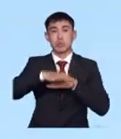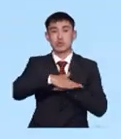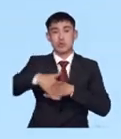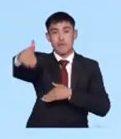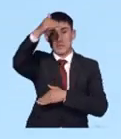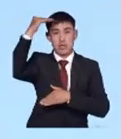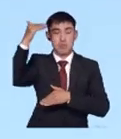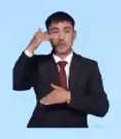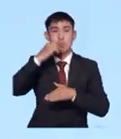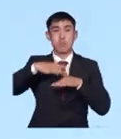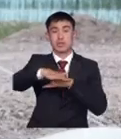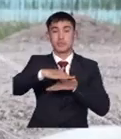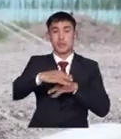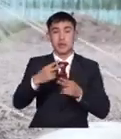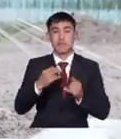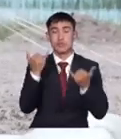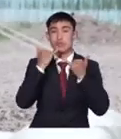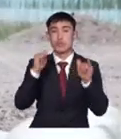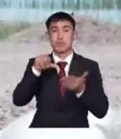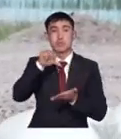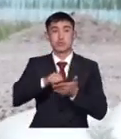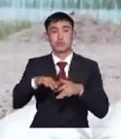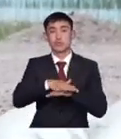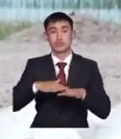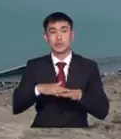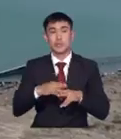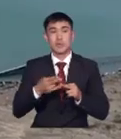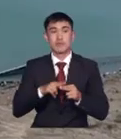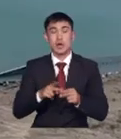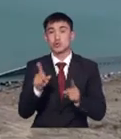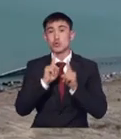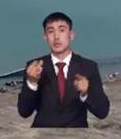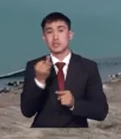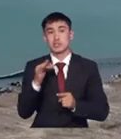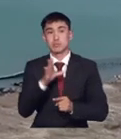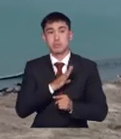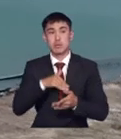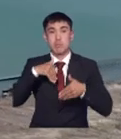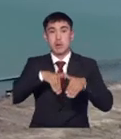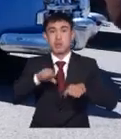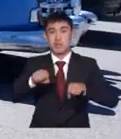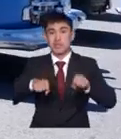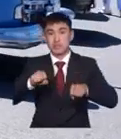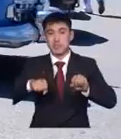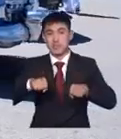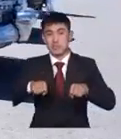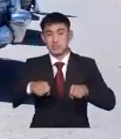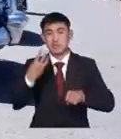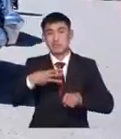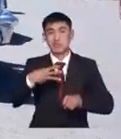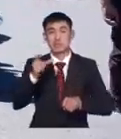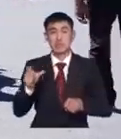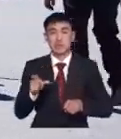небе над городским пляжем, что вызвало восторг присутствующих. Вместе с тем особый интерес вызвал парад мотоциклистов из 30